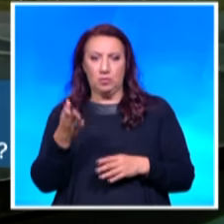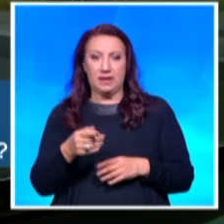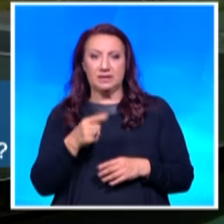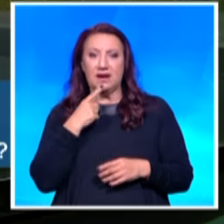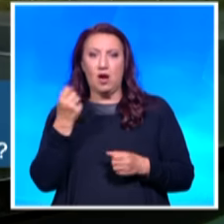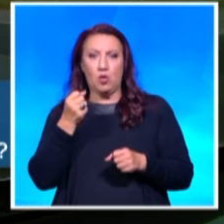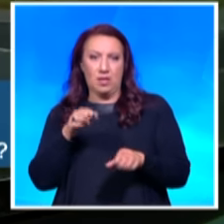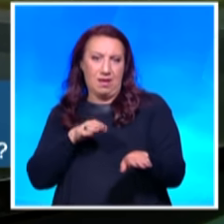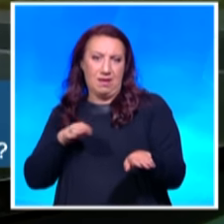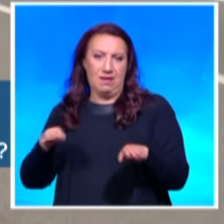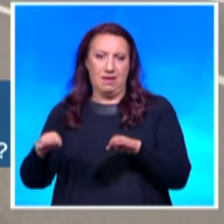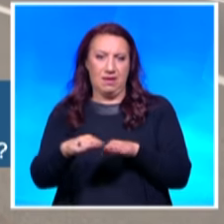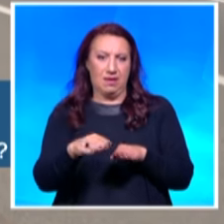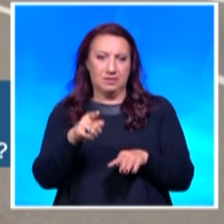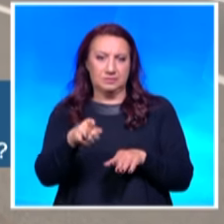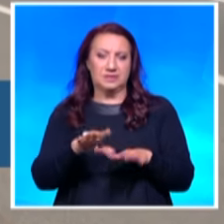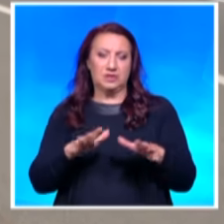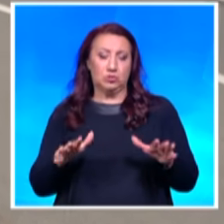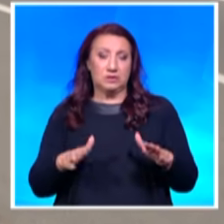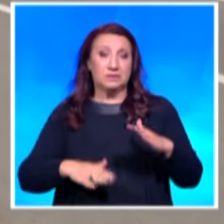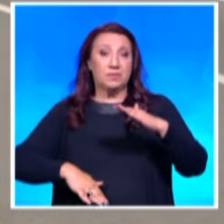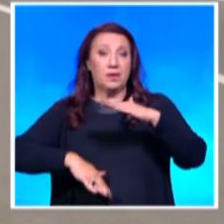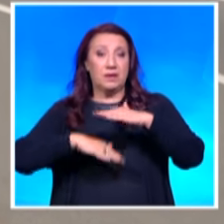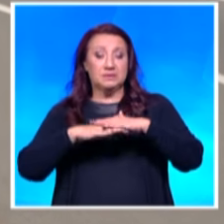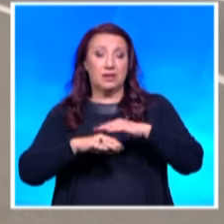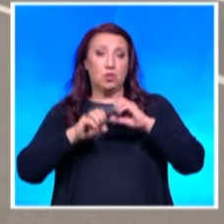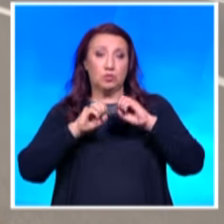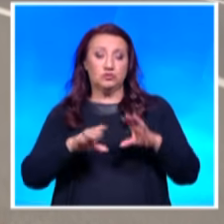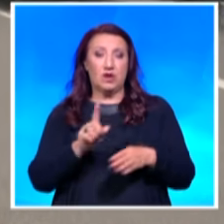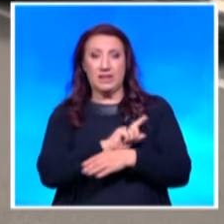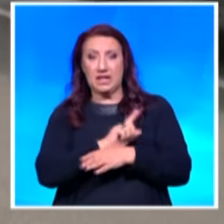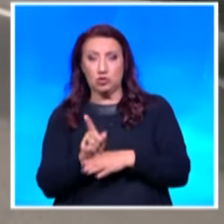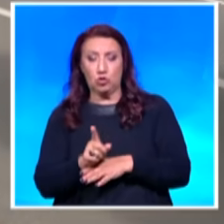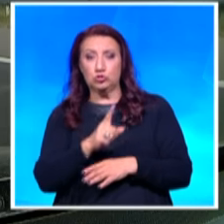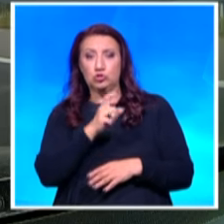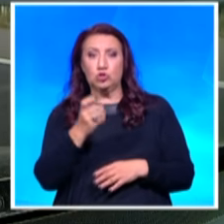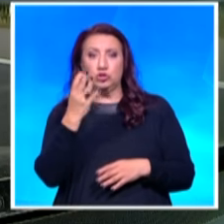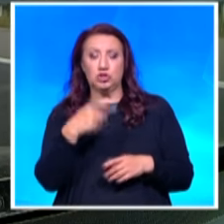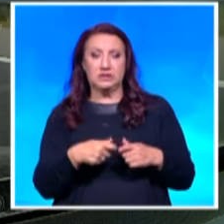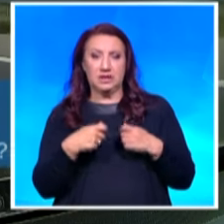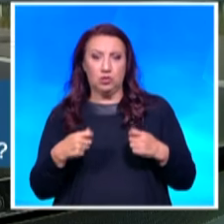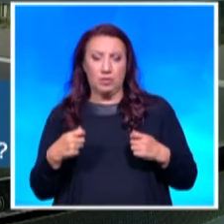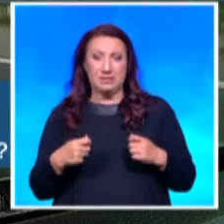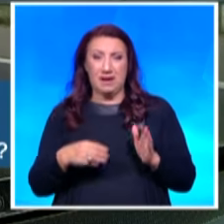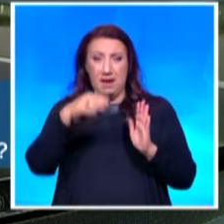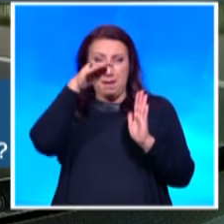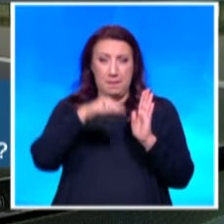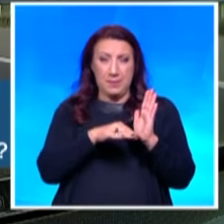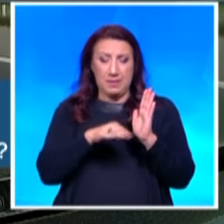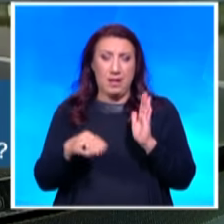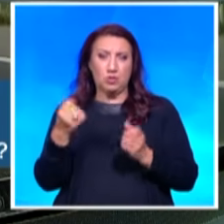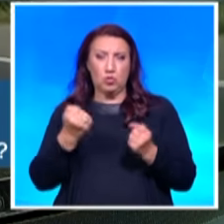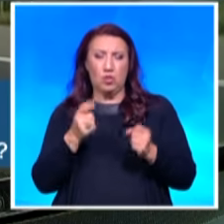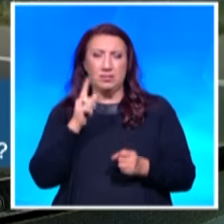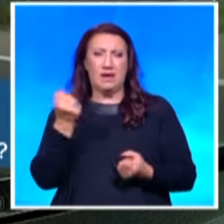засече. Ето ти ситуация. Максимално позволената скорост е 140 км в час. Препоръчителната минимална скорост за леките автомобили е